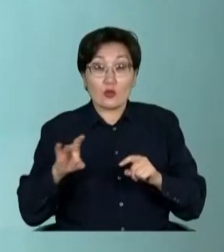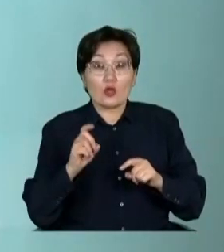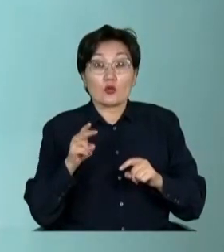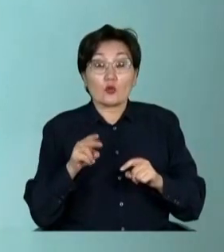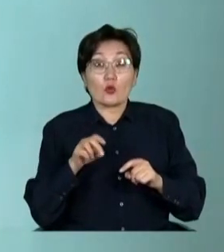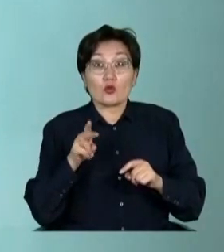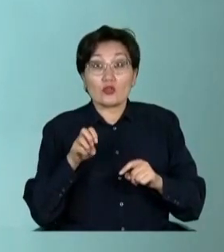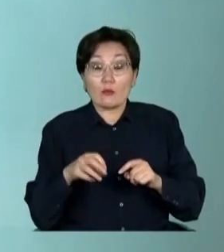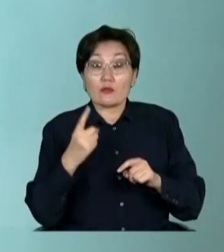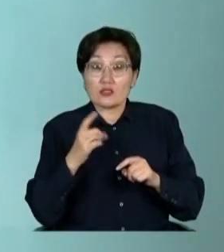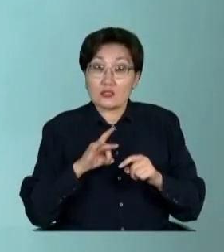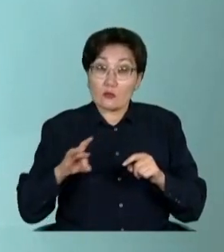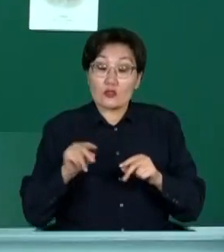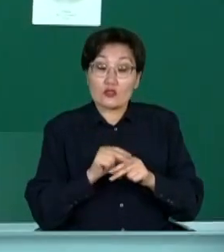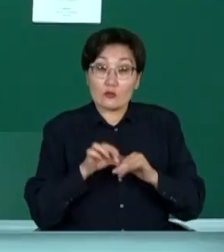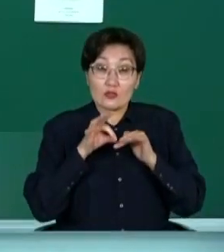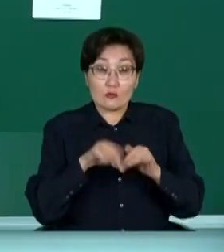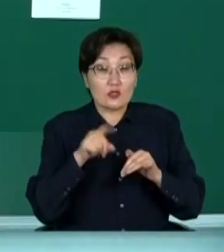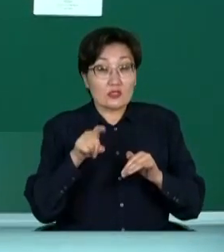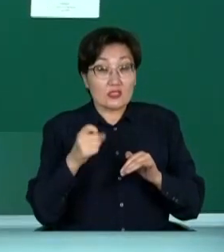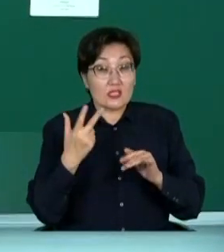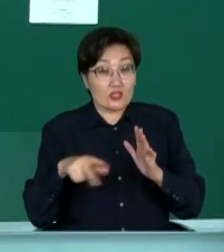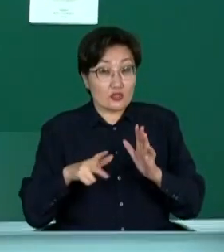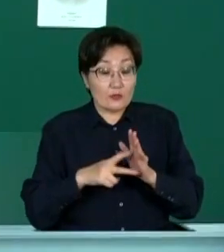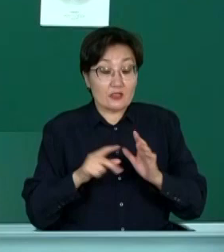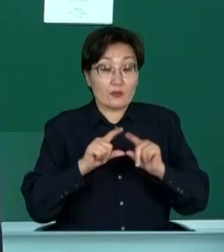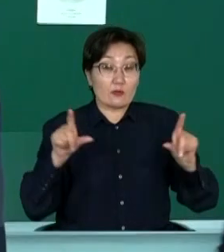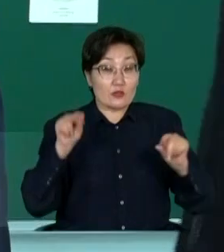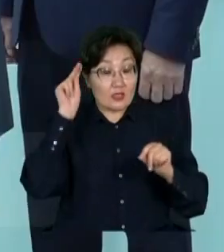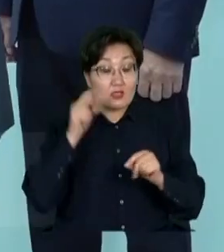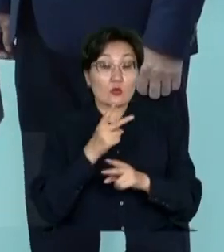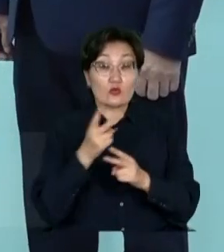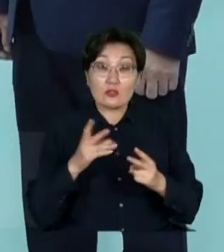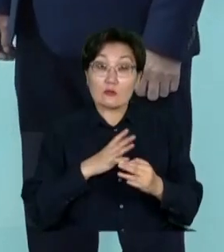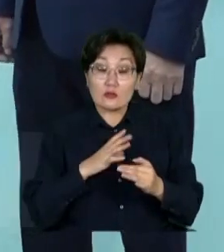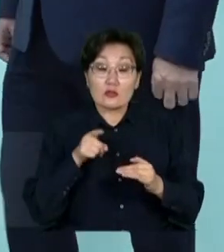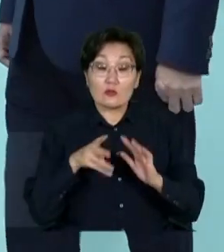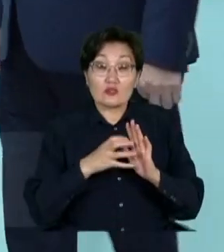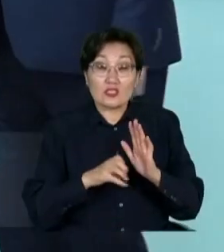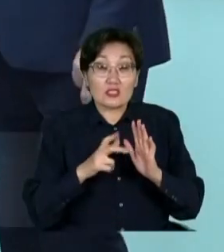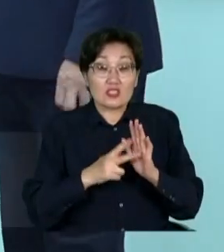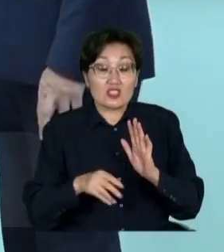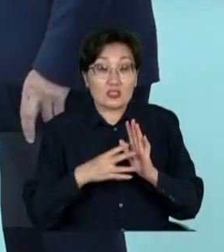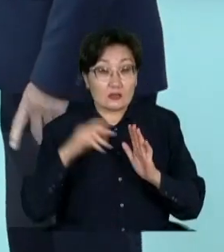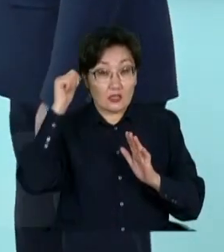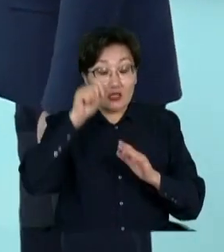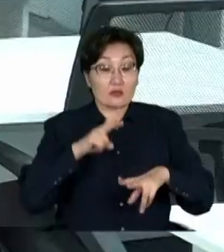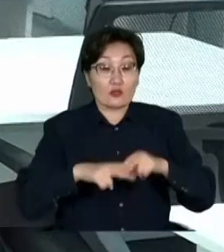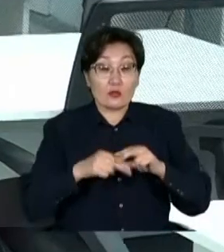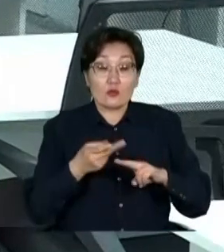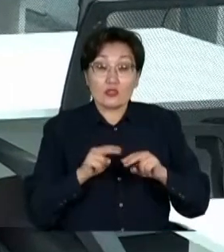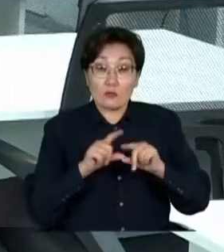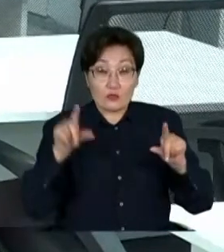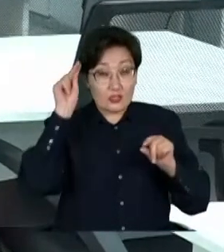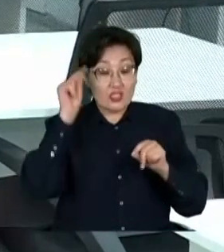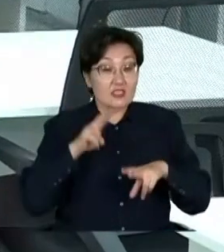1 шағын ауданындағы жөндеуден өткен нөмірі 138-ші мектепті көріп шықты. 1989 жылы салынған оқу